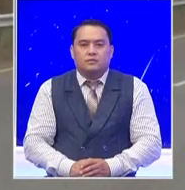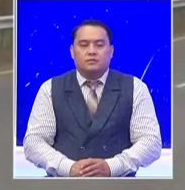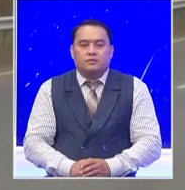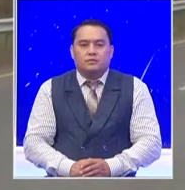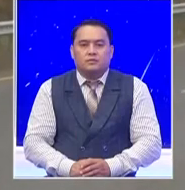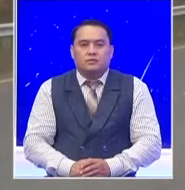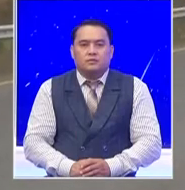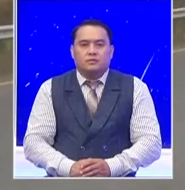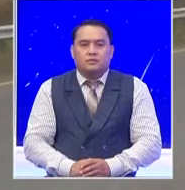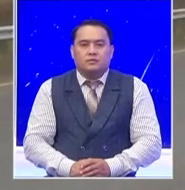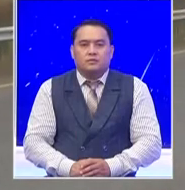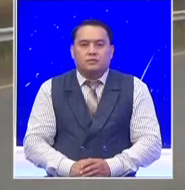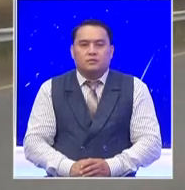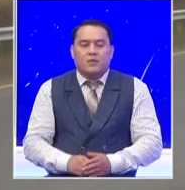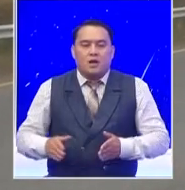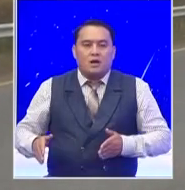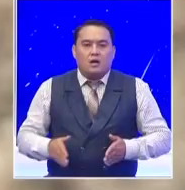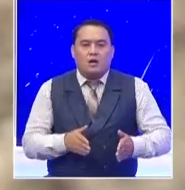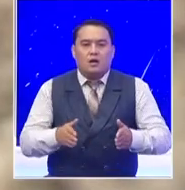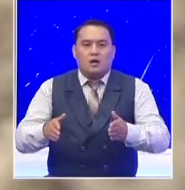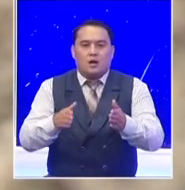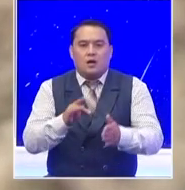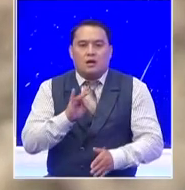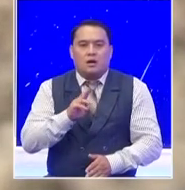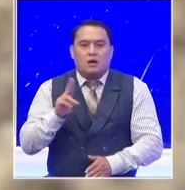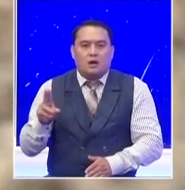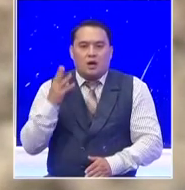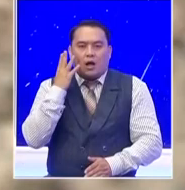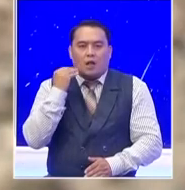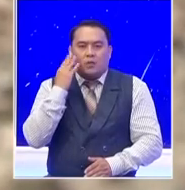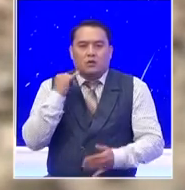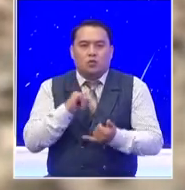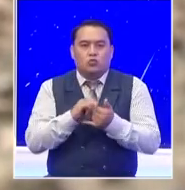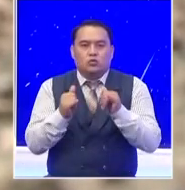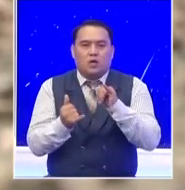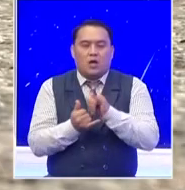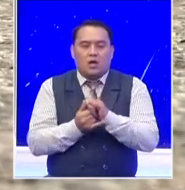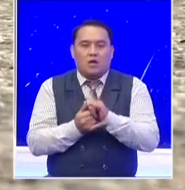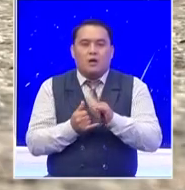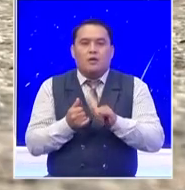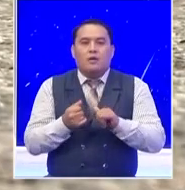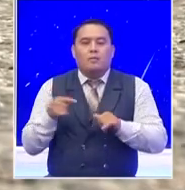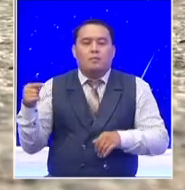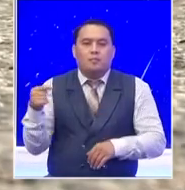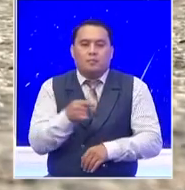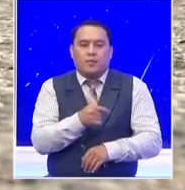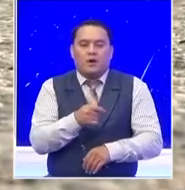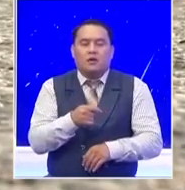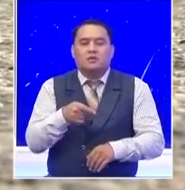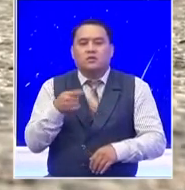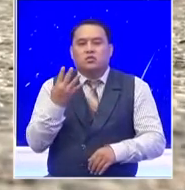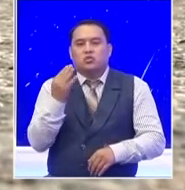Это 222-й километр автодороги республиканского значения Алматы-Усть-Каменогорск. В день по этой трассе проезжает более